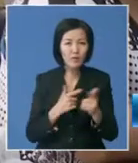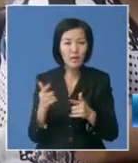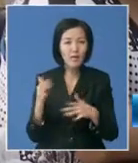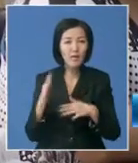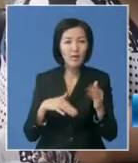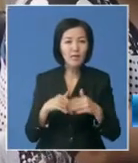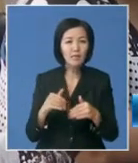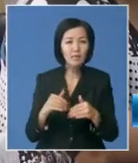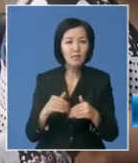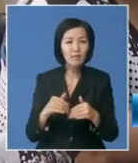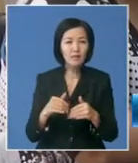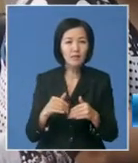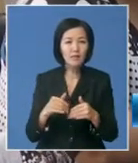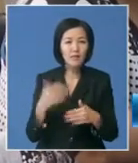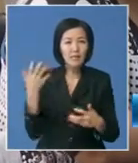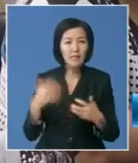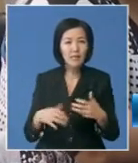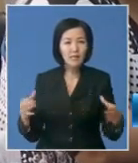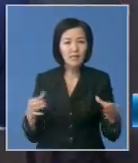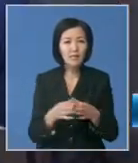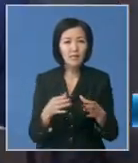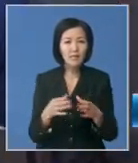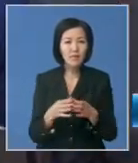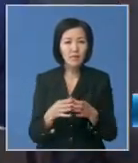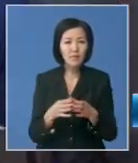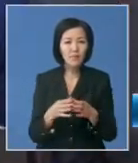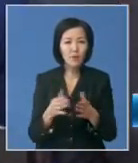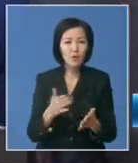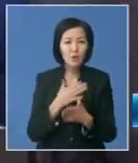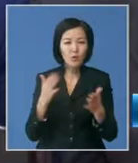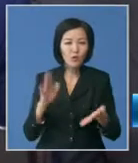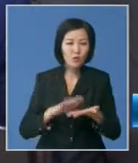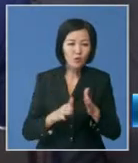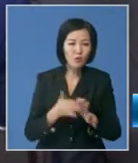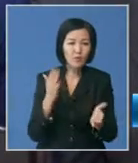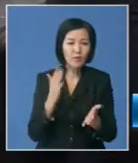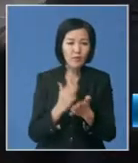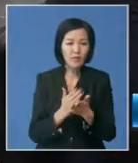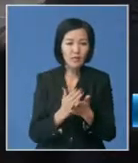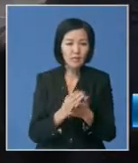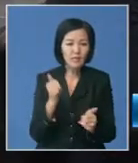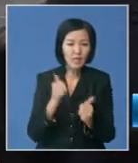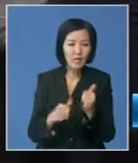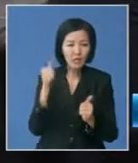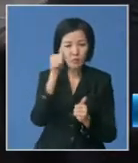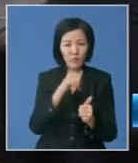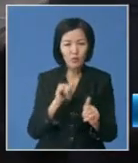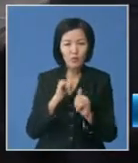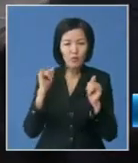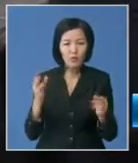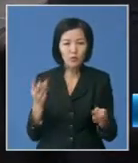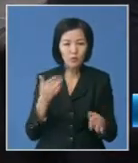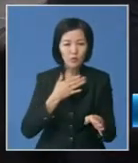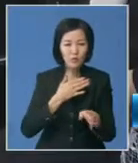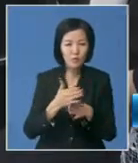кадров среднего звена потенциал у нас большой подчеркнул замакима области с каждым годом растет бюджет сферы